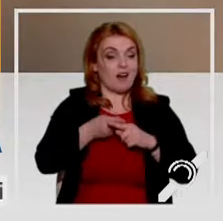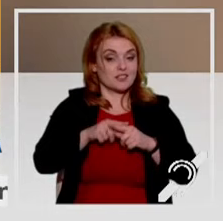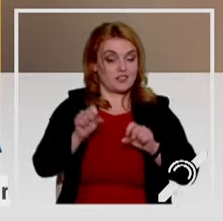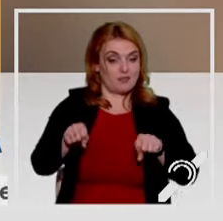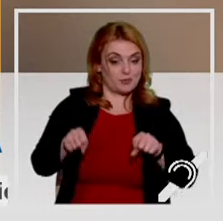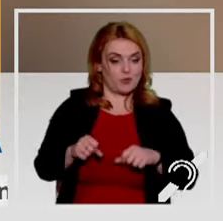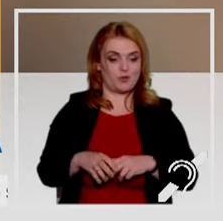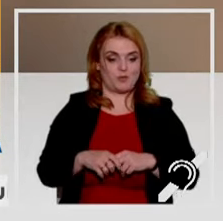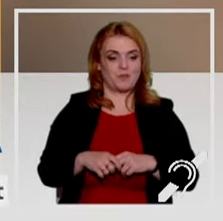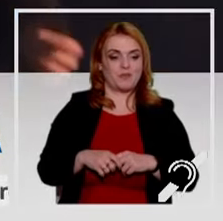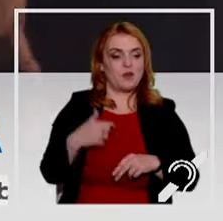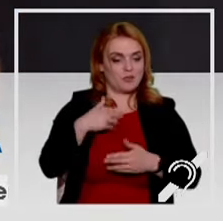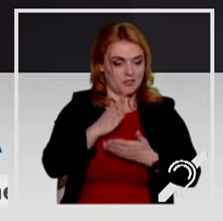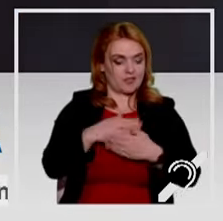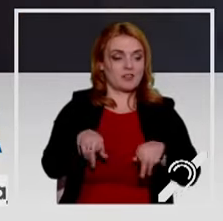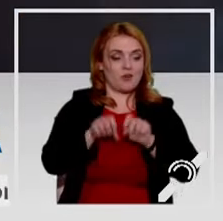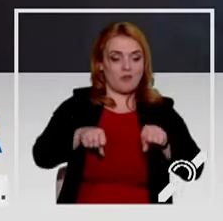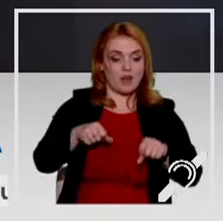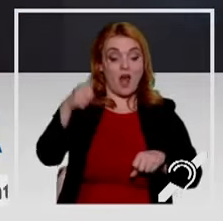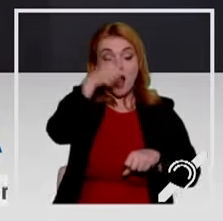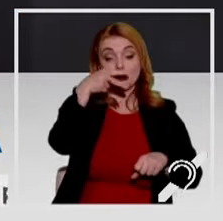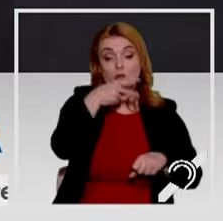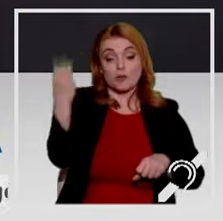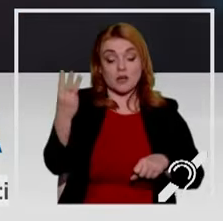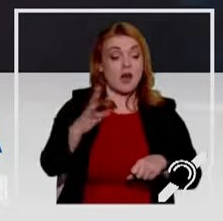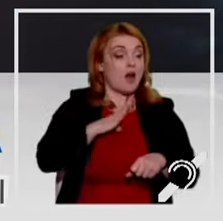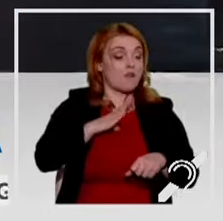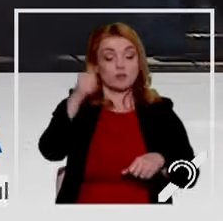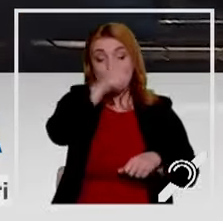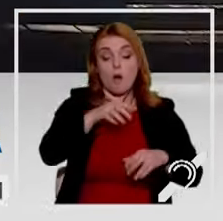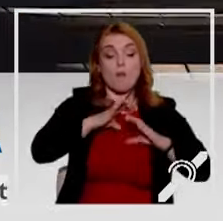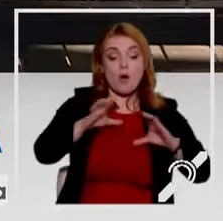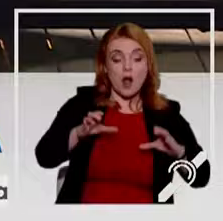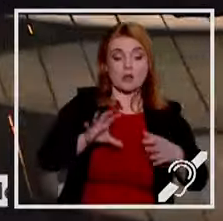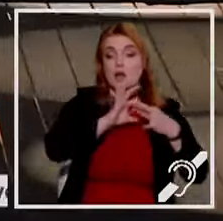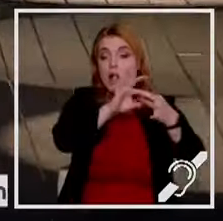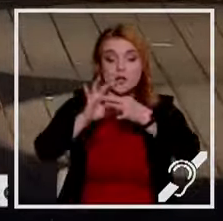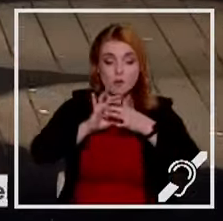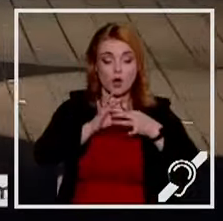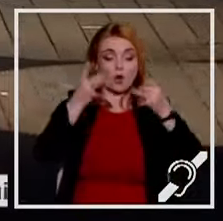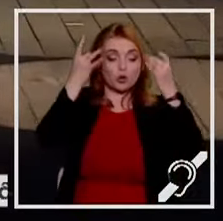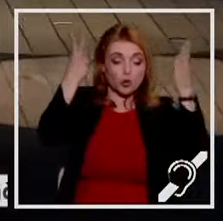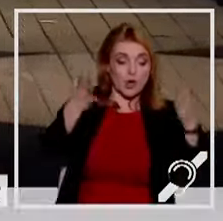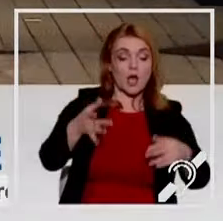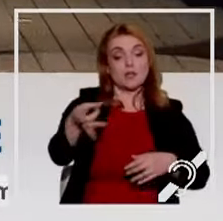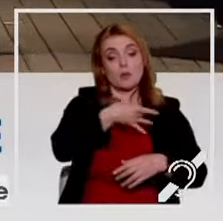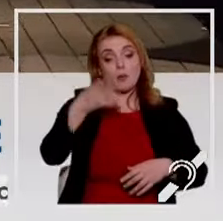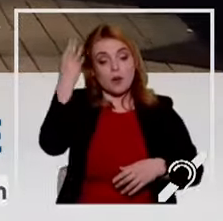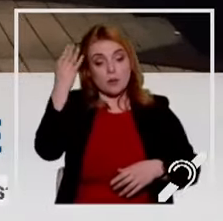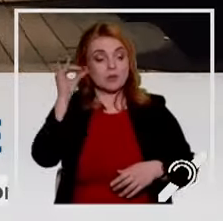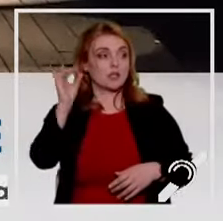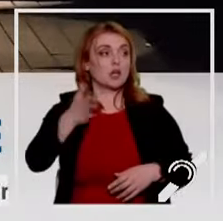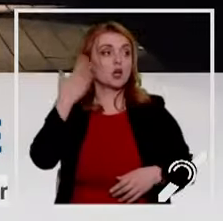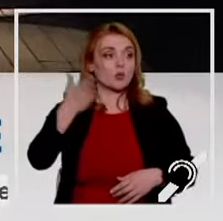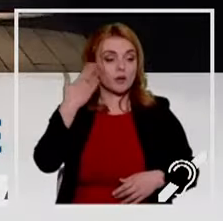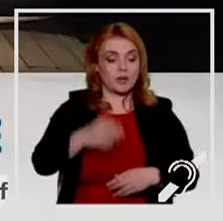da? Avem percepții, valori. 2023 a fost și un an bogat în colaborările culturale dintre Republica Moldova